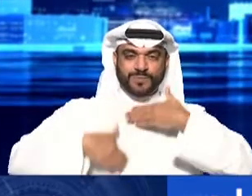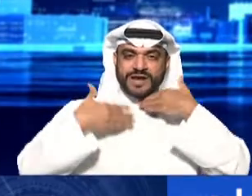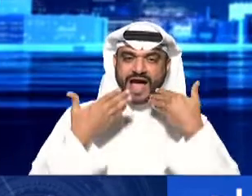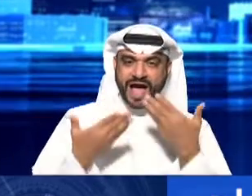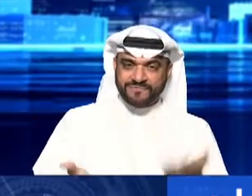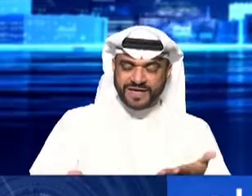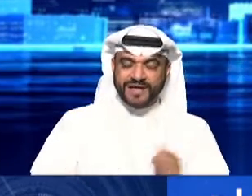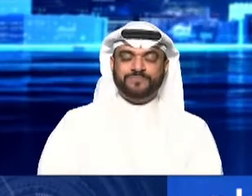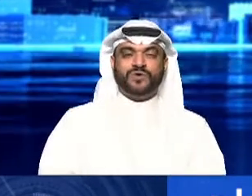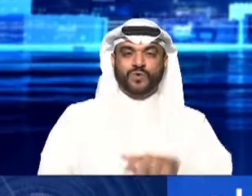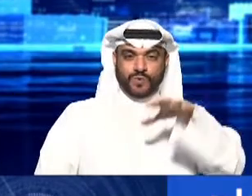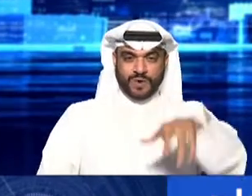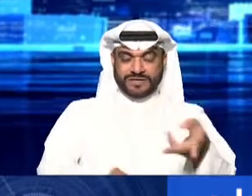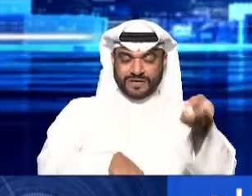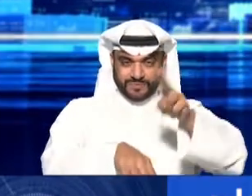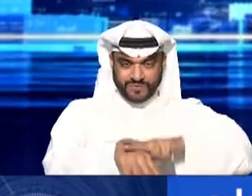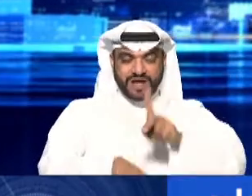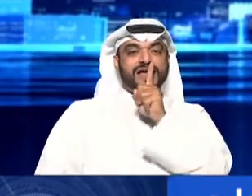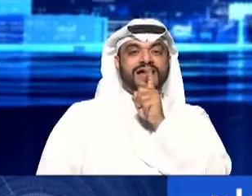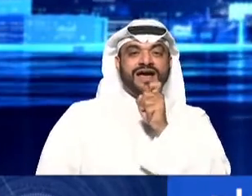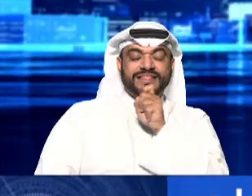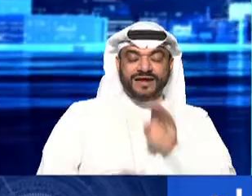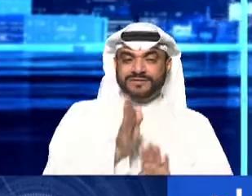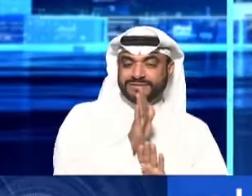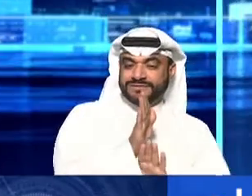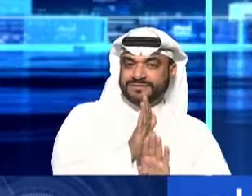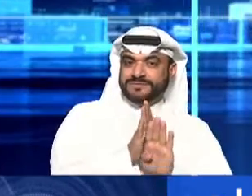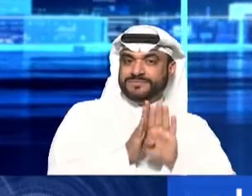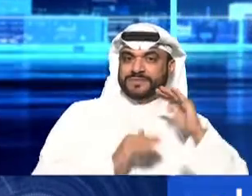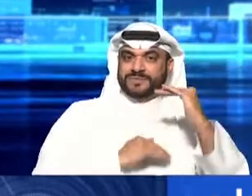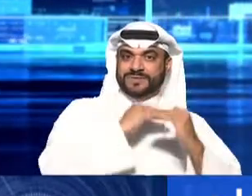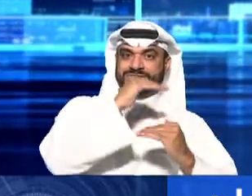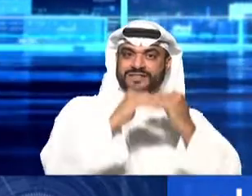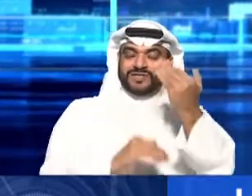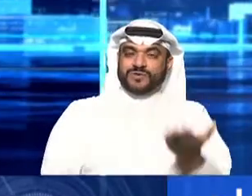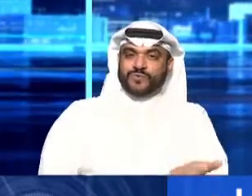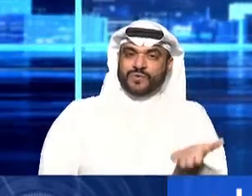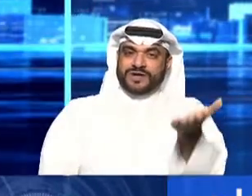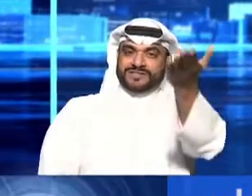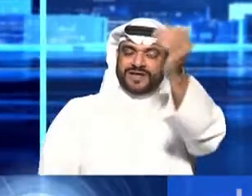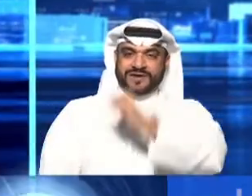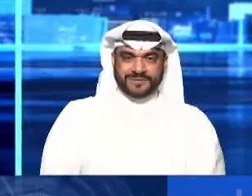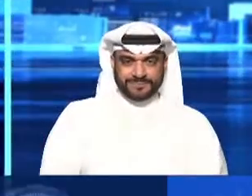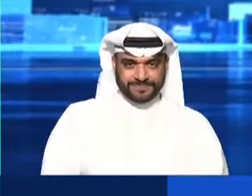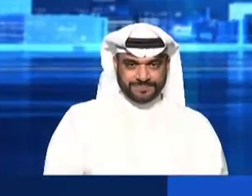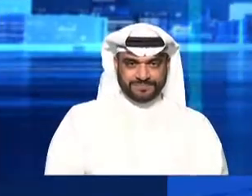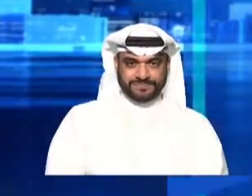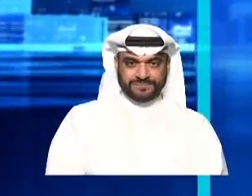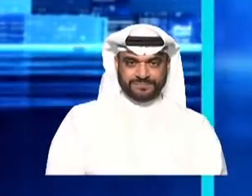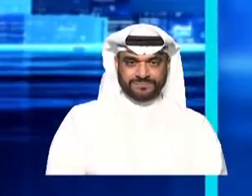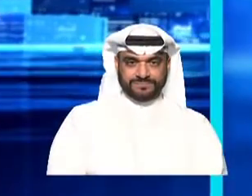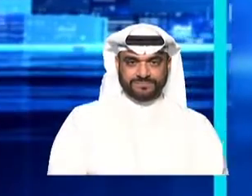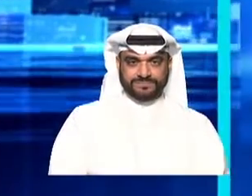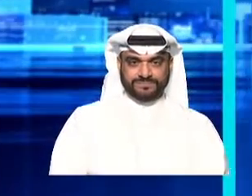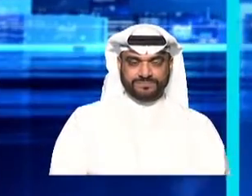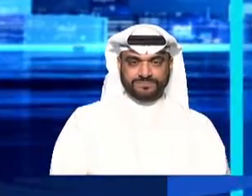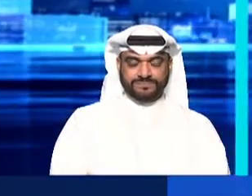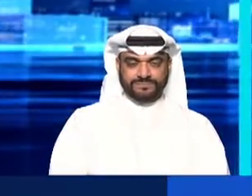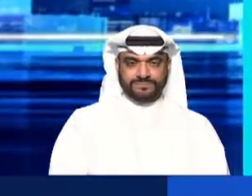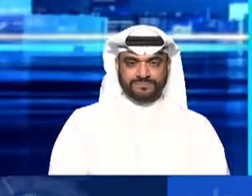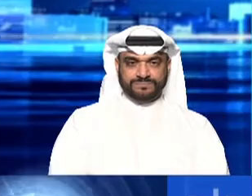وموفور العافية، ولدولة قطر الشقيقة وشعبها الكريم دوام التقدم والازدهار.